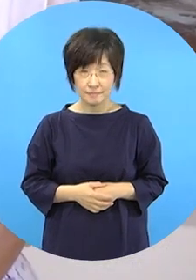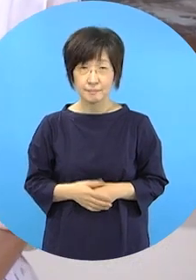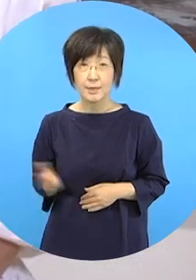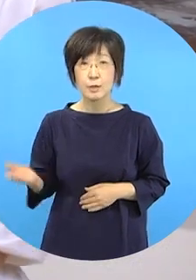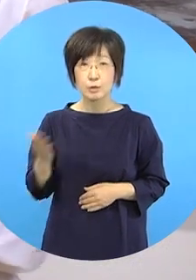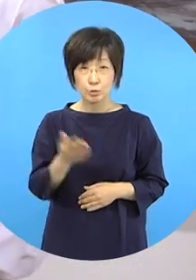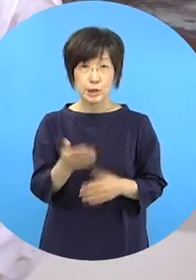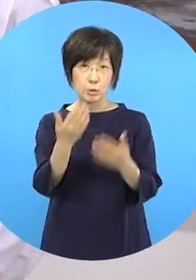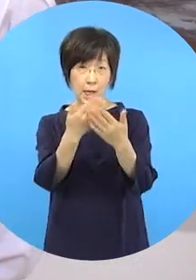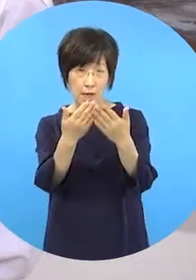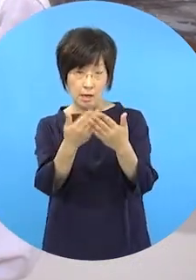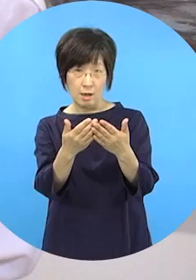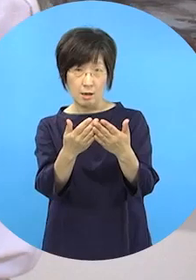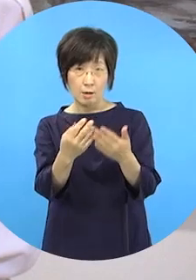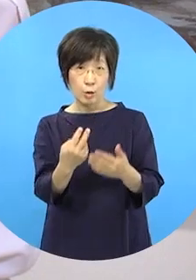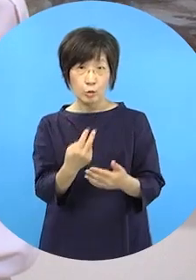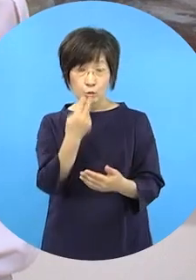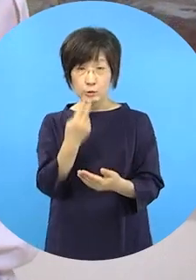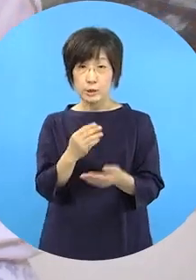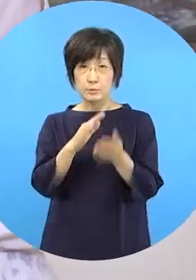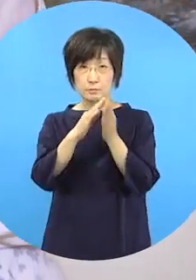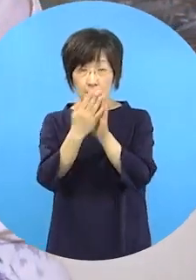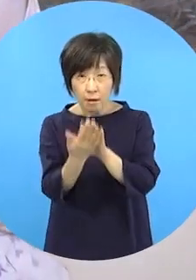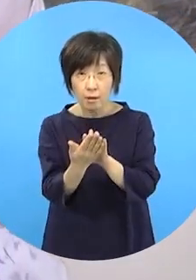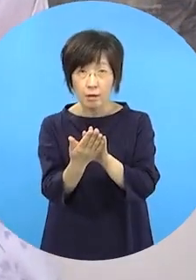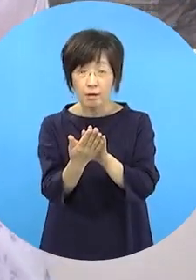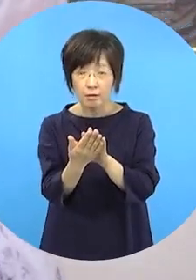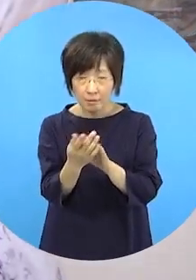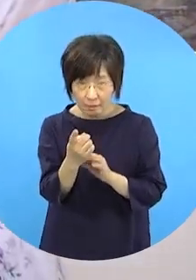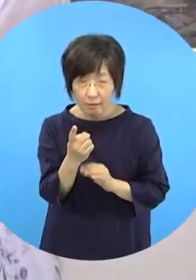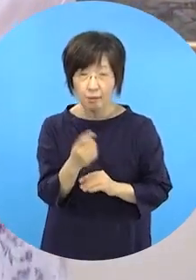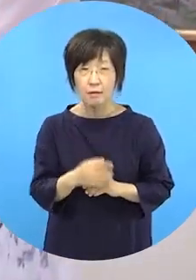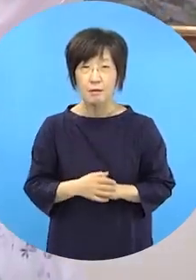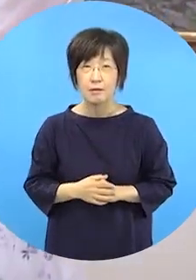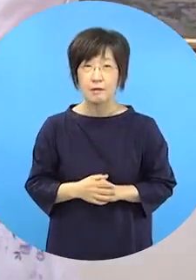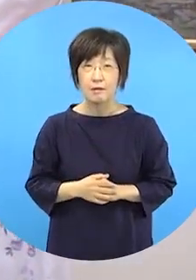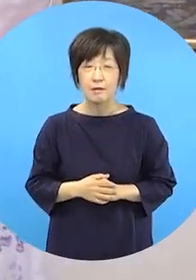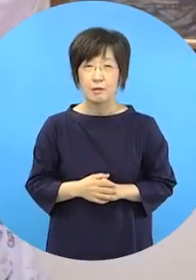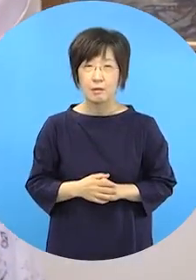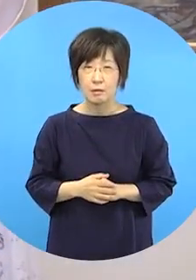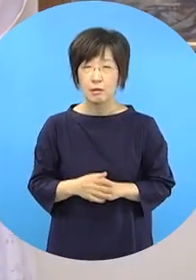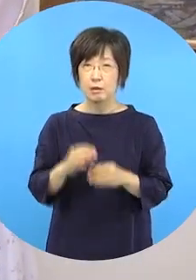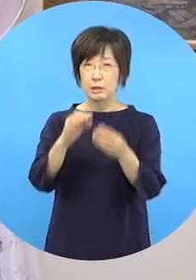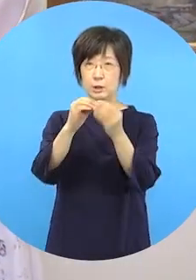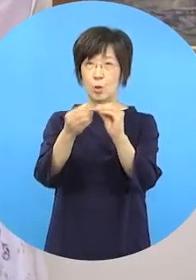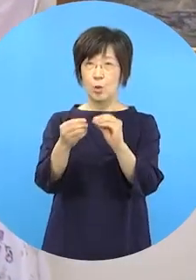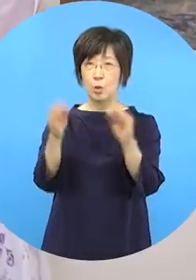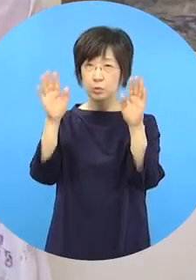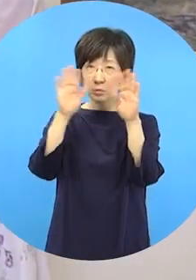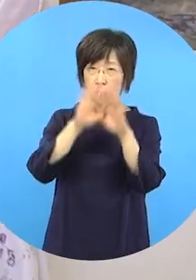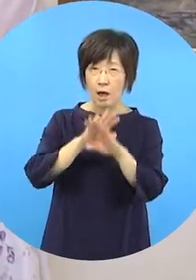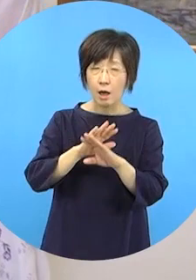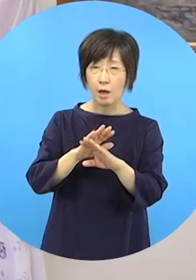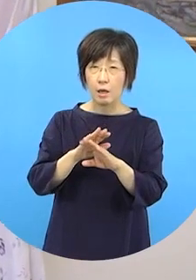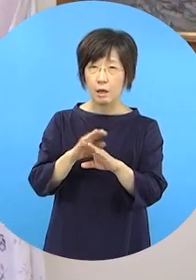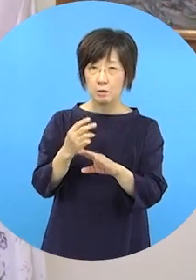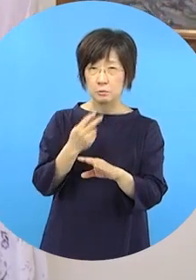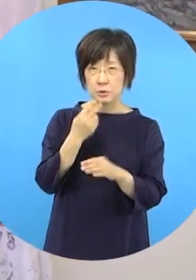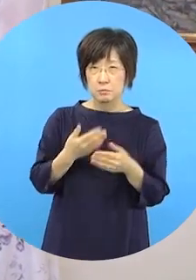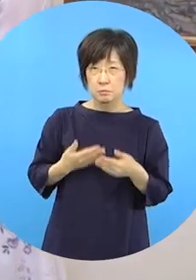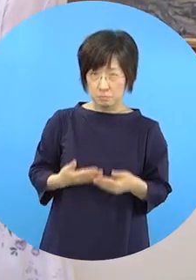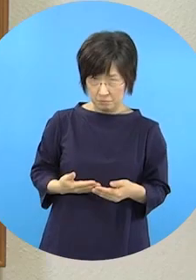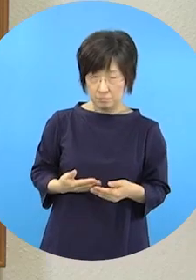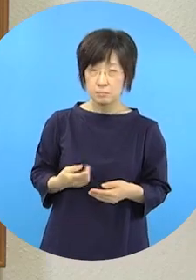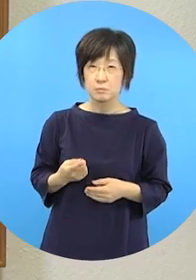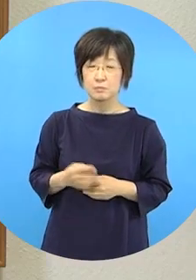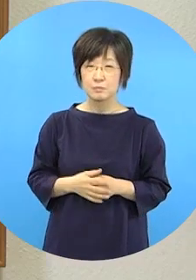続いての作品ですが、先ほどの絵とはガラッと変わりまして、はい、色使いも暗いですし、はい、こう重たい雰囲気もします